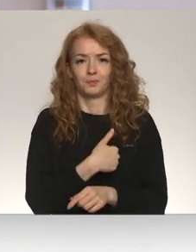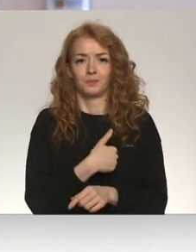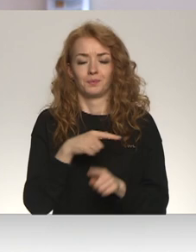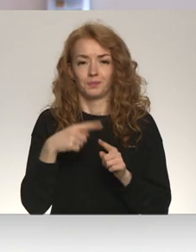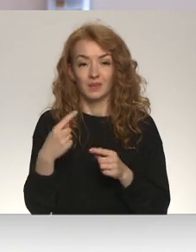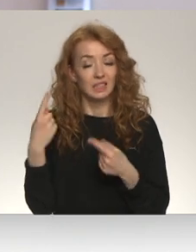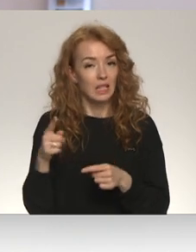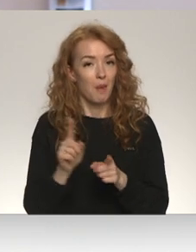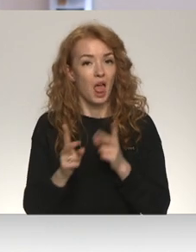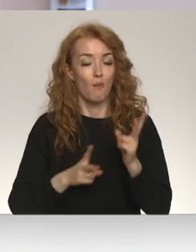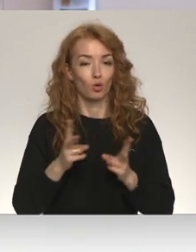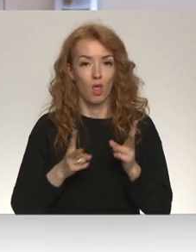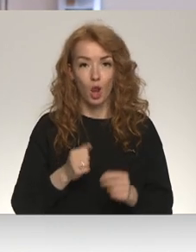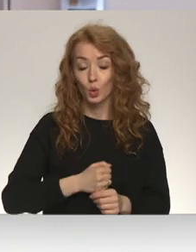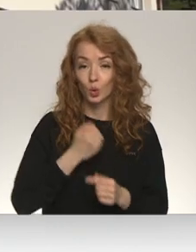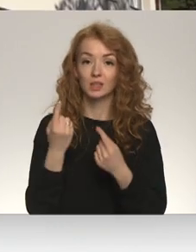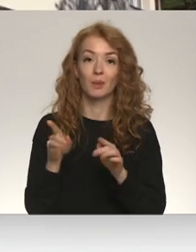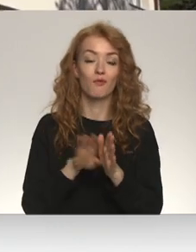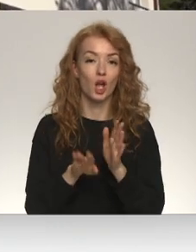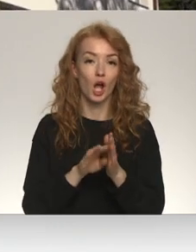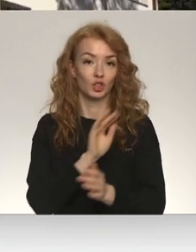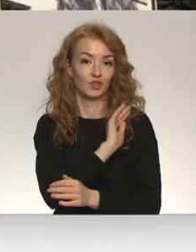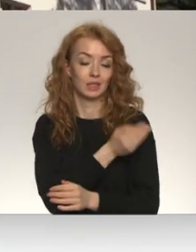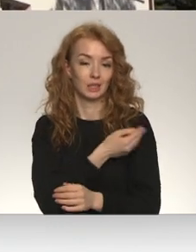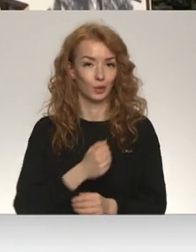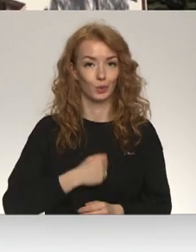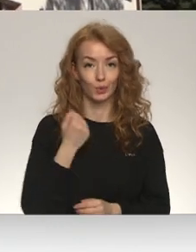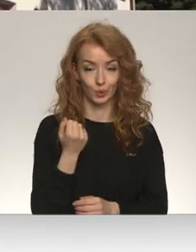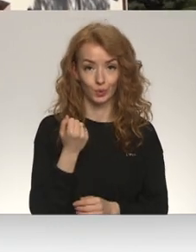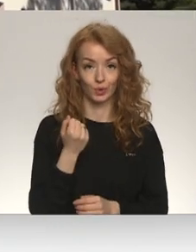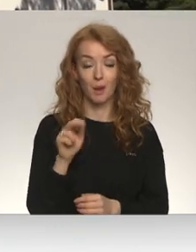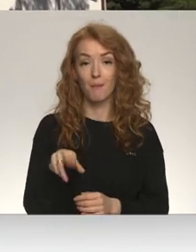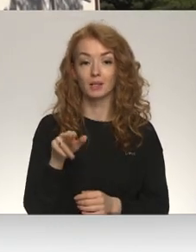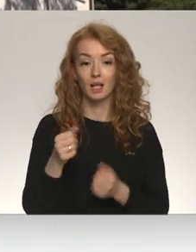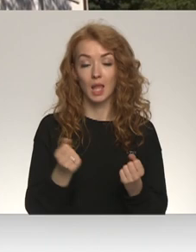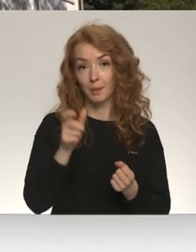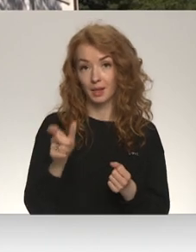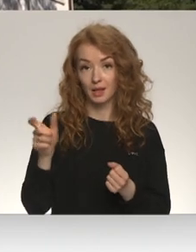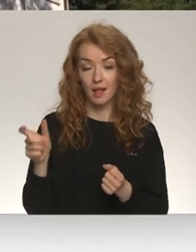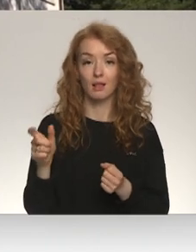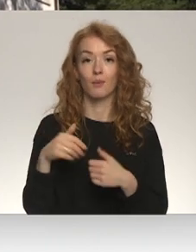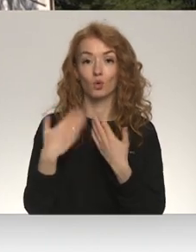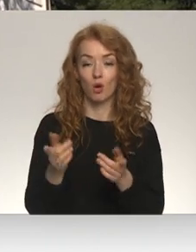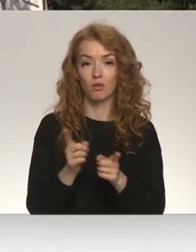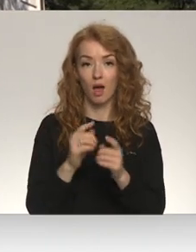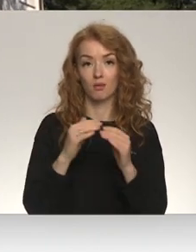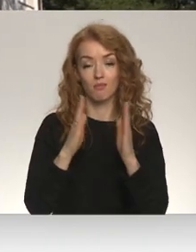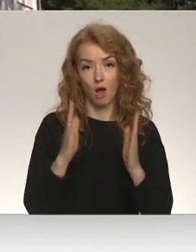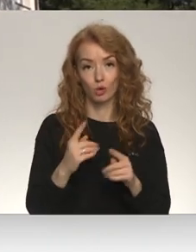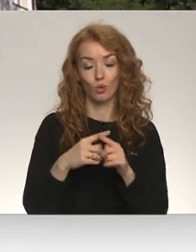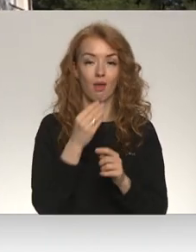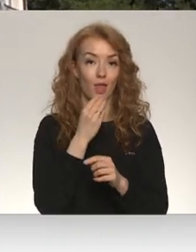tas ir emocionāli grūti, citiem vienkārši fiziski ir grūti. Pansionāts darbiniekiem no Ukrainas nodrošina arī dzīvesvietu un